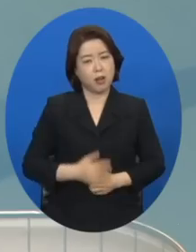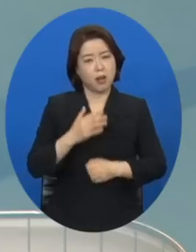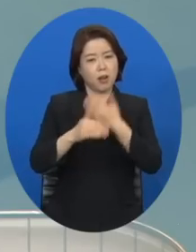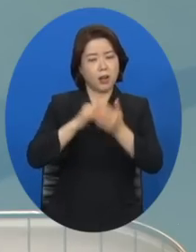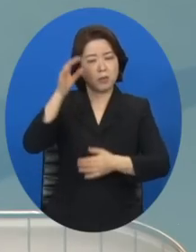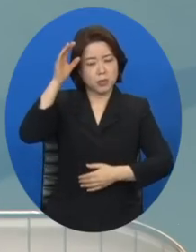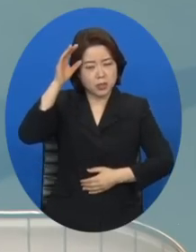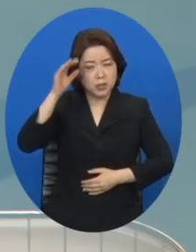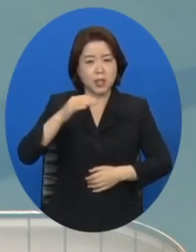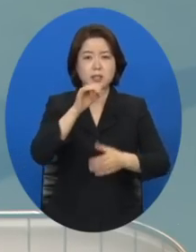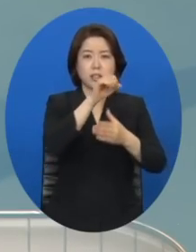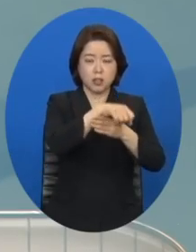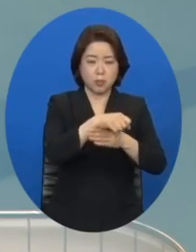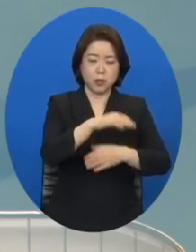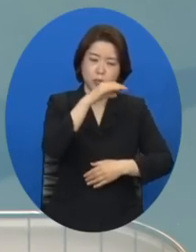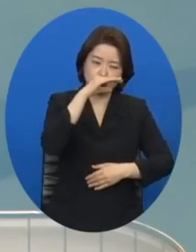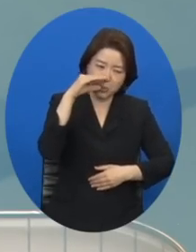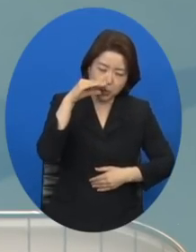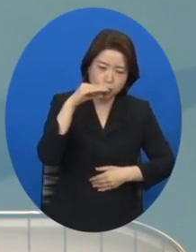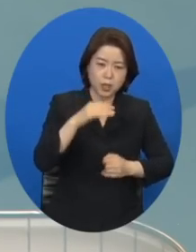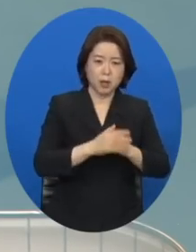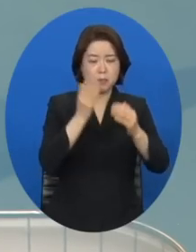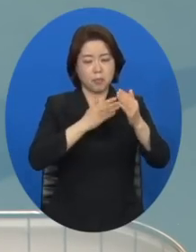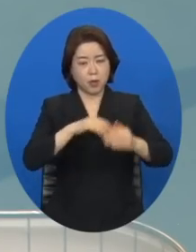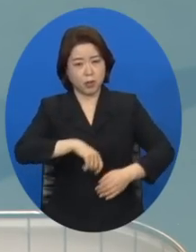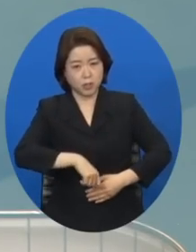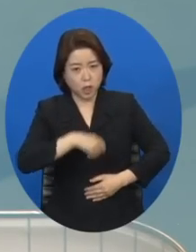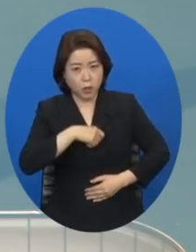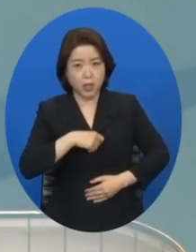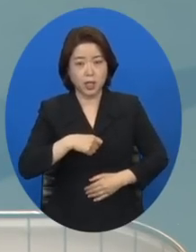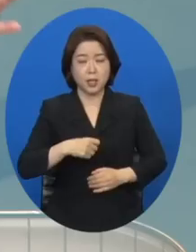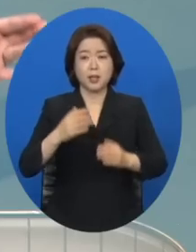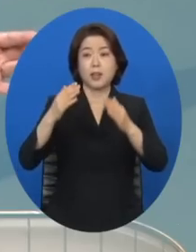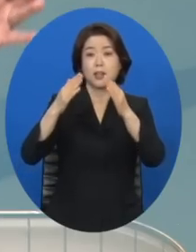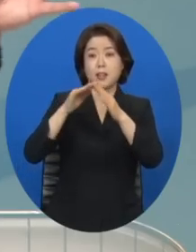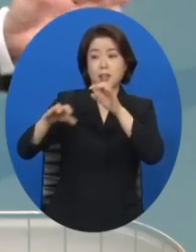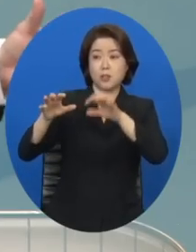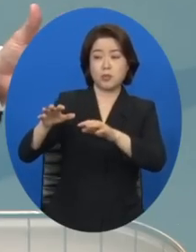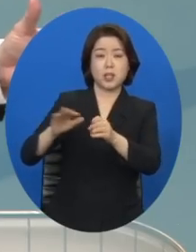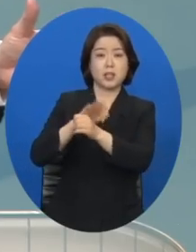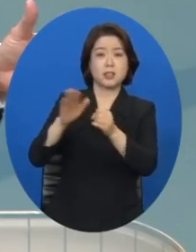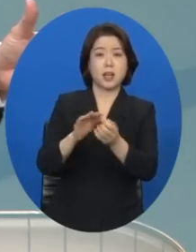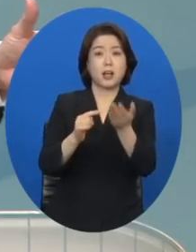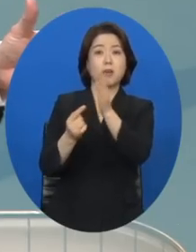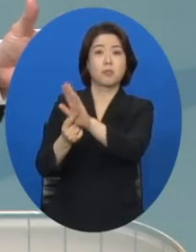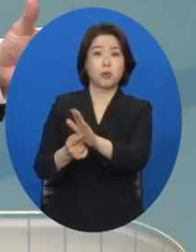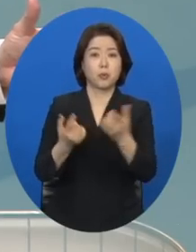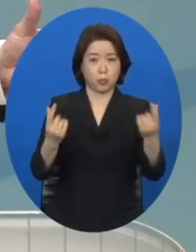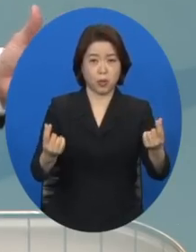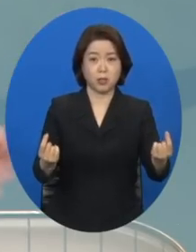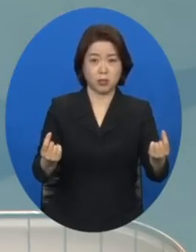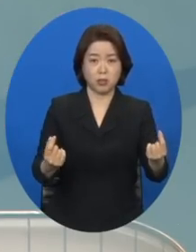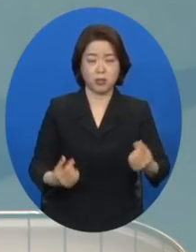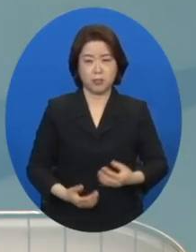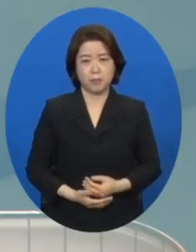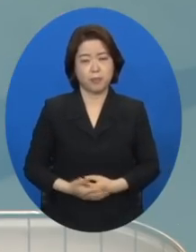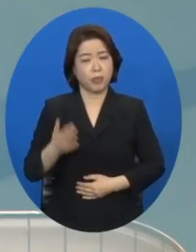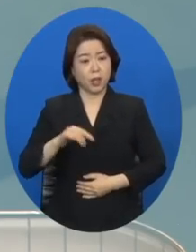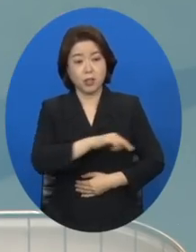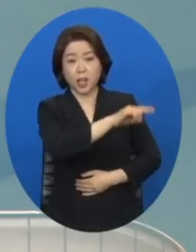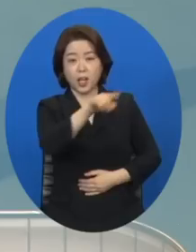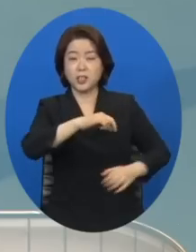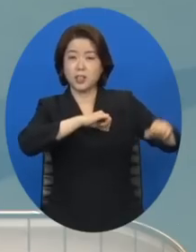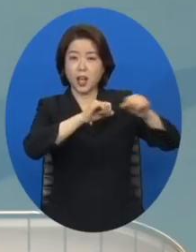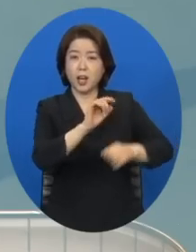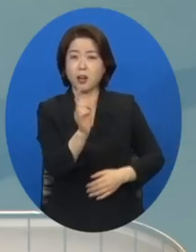기대하신 열매 선한 영희가 옳은 일 혹은 공의와 정의 이것은 다 뭐예요 이웃에 대한 사랑의 표현입니다 그런데 이들이 하는